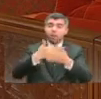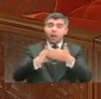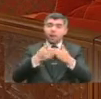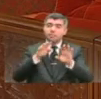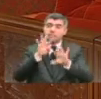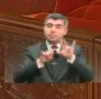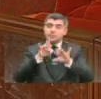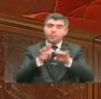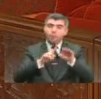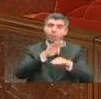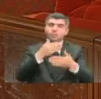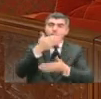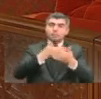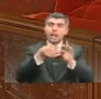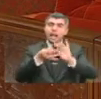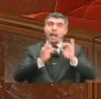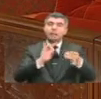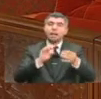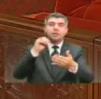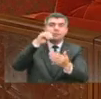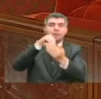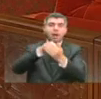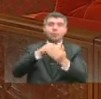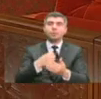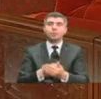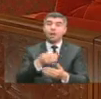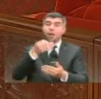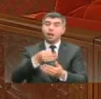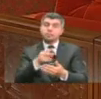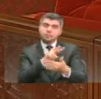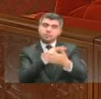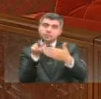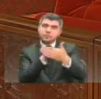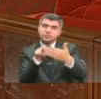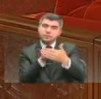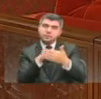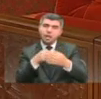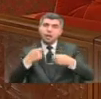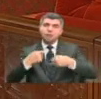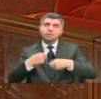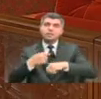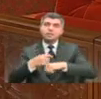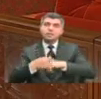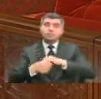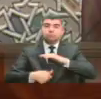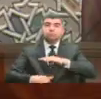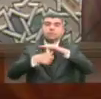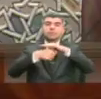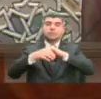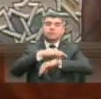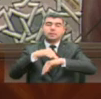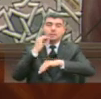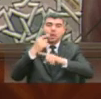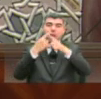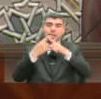المشاريع ديالها باش يكون شفافيه، كذلك على مستوى الرقابه المجلس على الحسابات كيقوم بدور مهم في هذا المجال وشكرا لك. شكرا سيد الوزير. عندكم